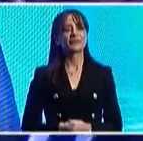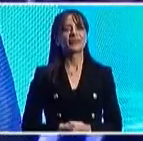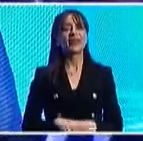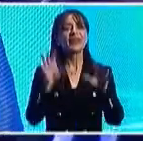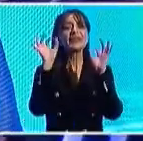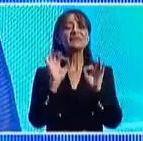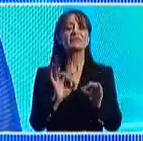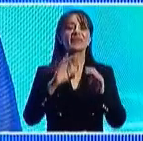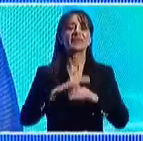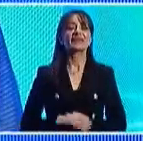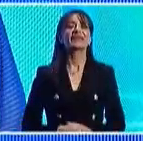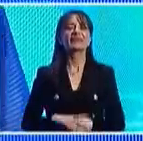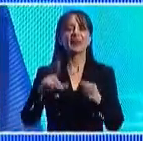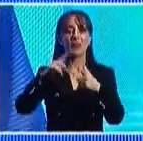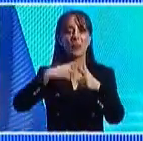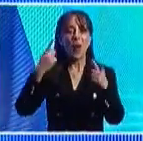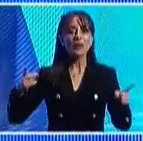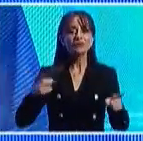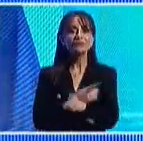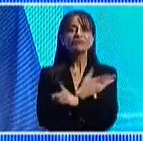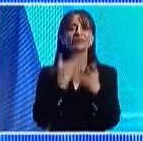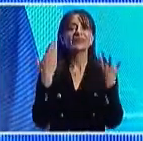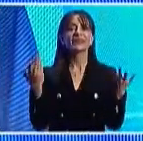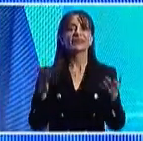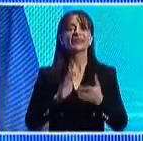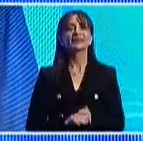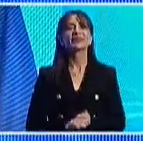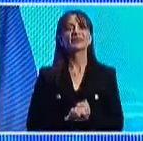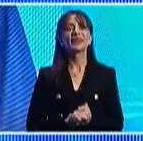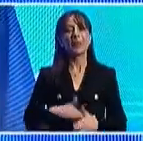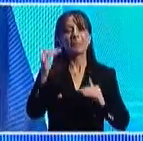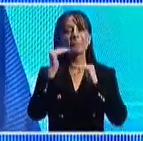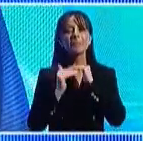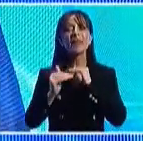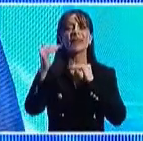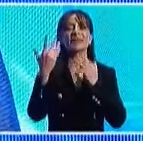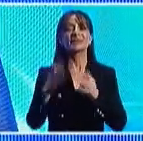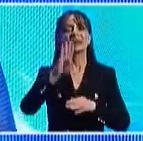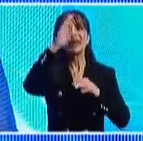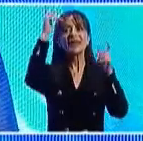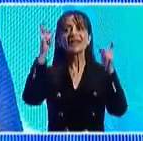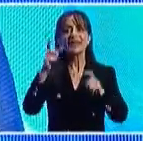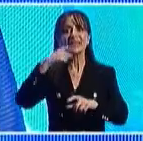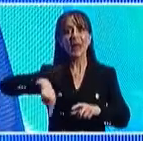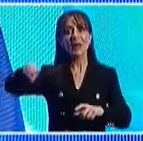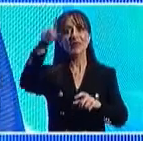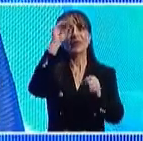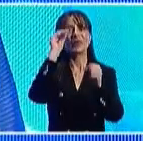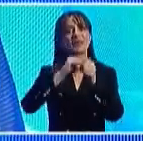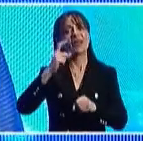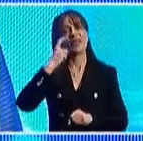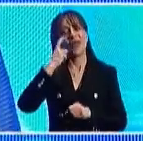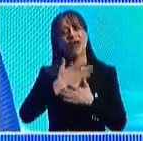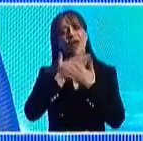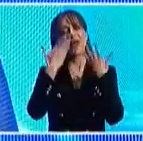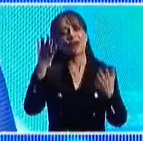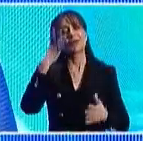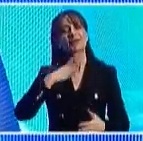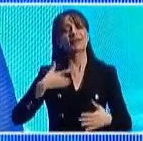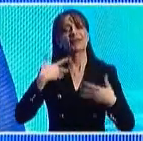Şimdiden projelerimizin ülkemiz, milletimiz ve İstanbul'umuz için hayırlı olmasını diliyorum ve